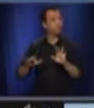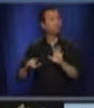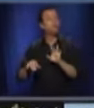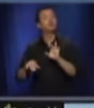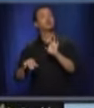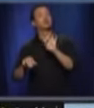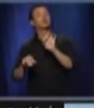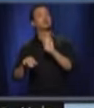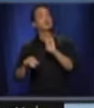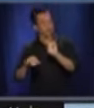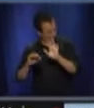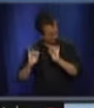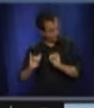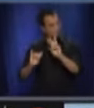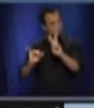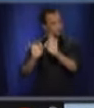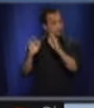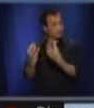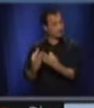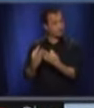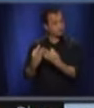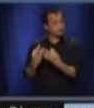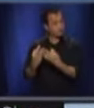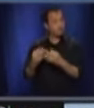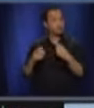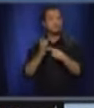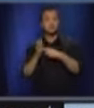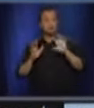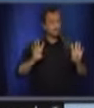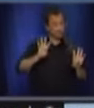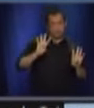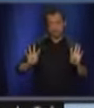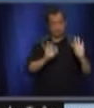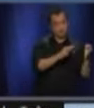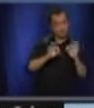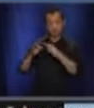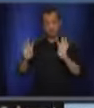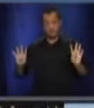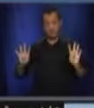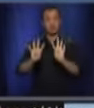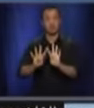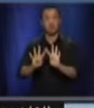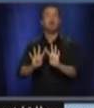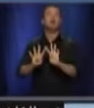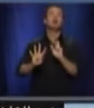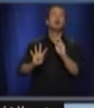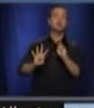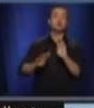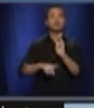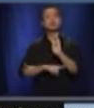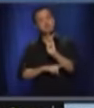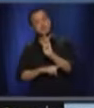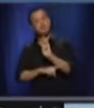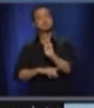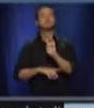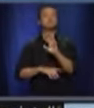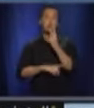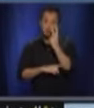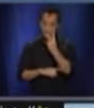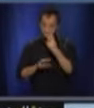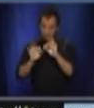vraiment 2 familles de 4 qui viendraient. Bon, on fait sauter l'exception de 6, on pourrait aller en autant que ce